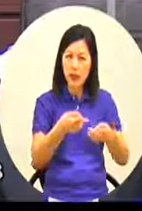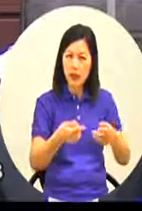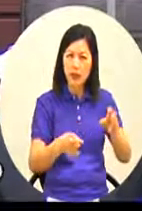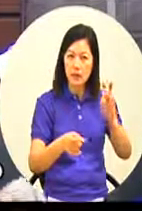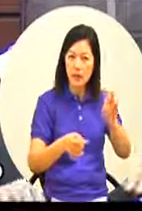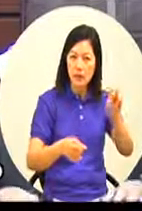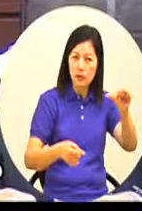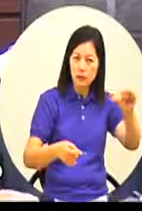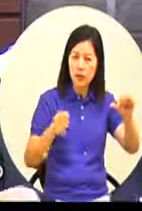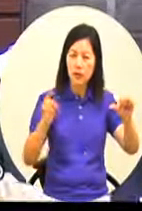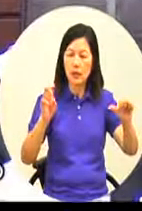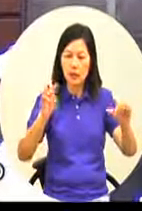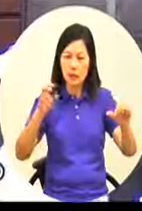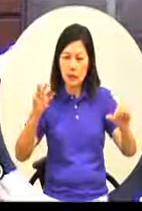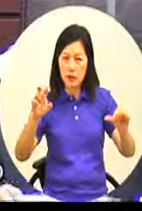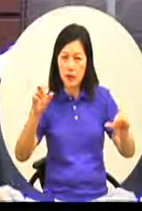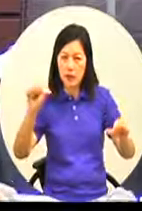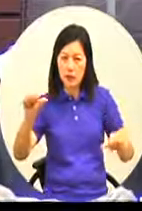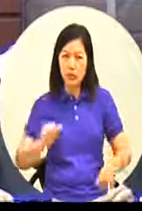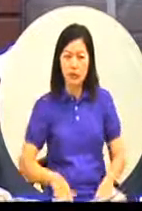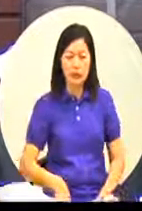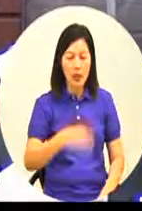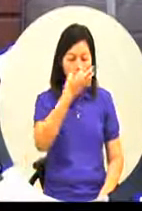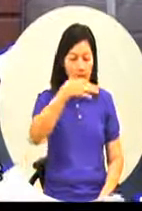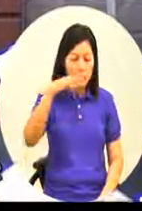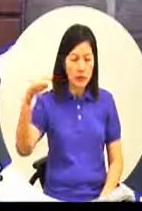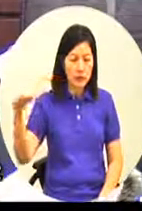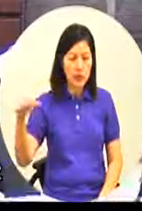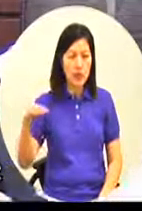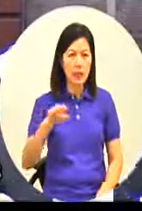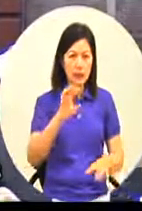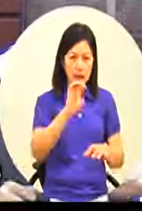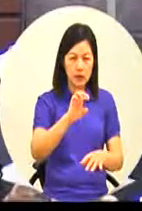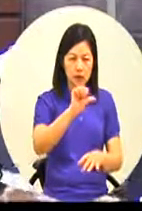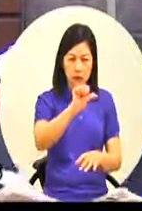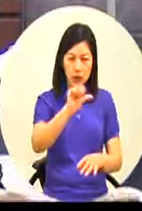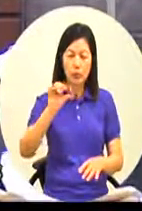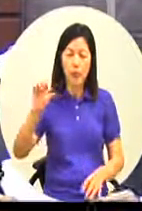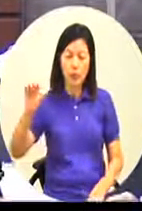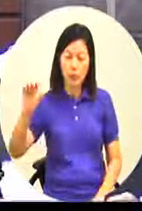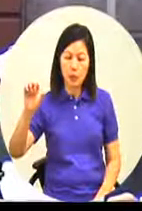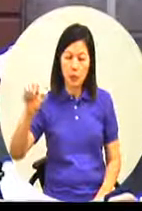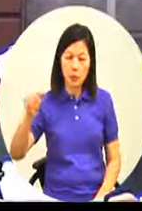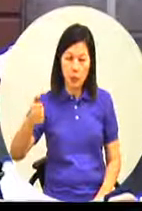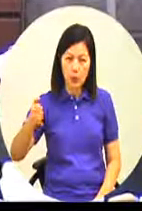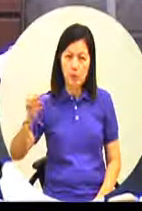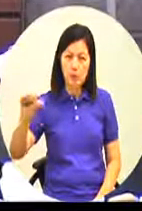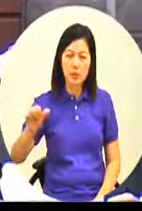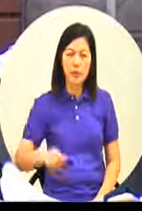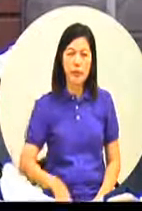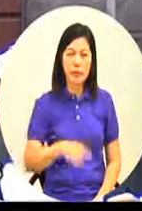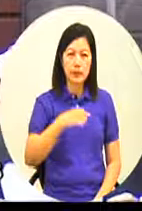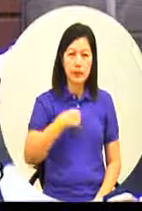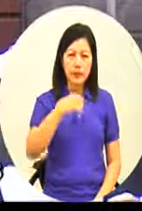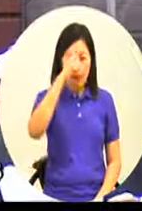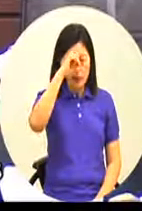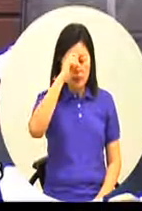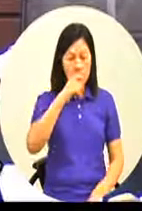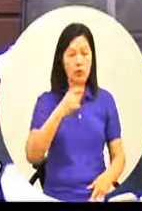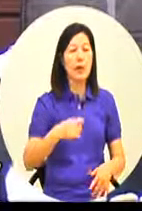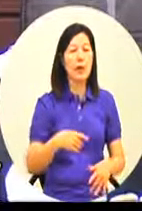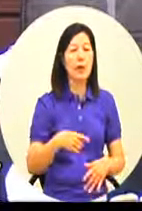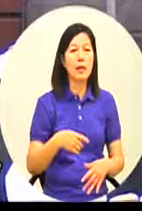25跟75。那我们凤山计划是45跟55。那当然了，我们是希望减轻我们高